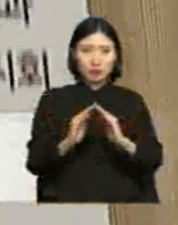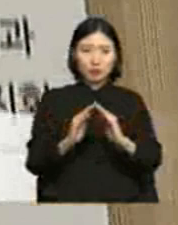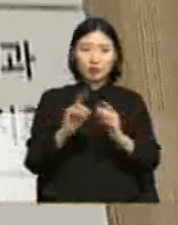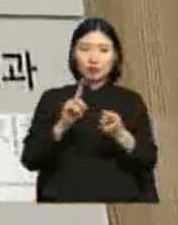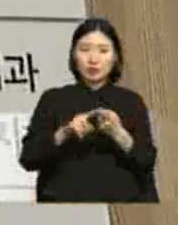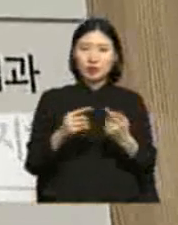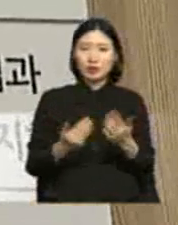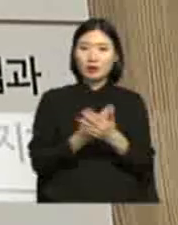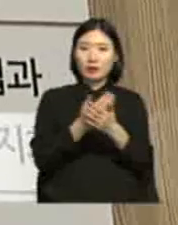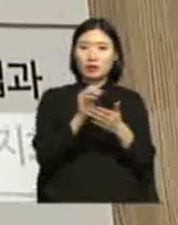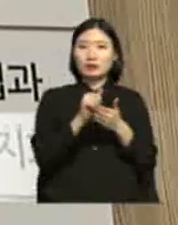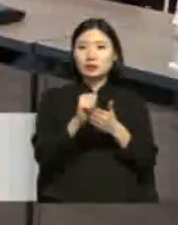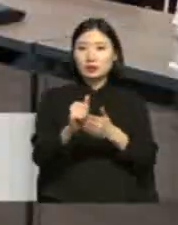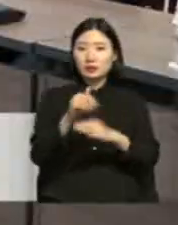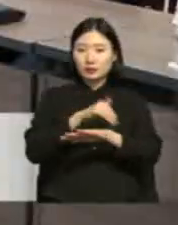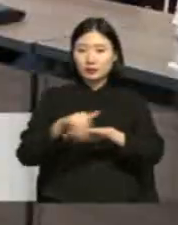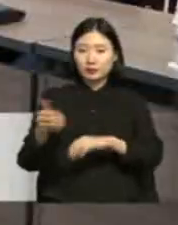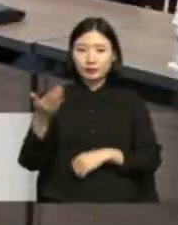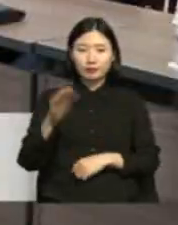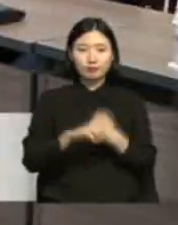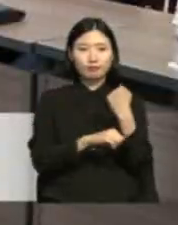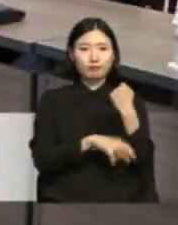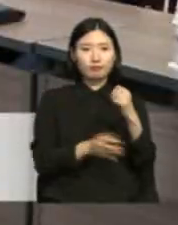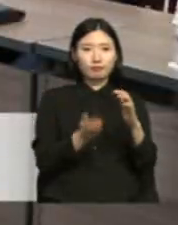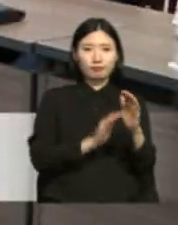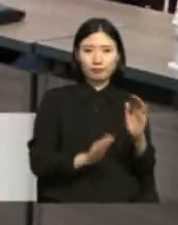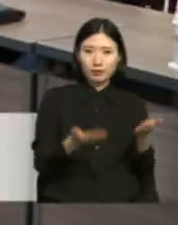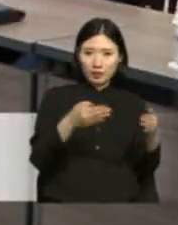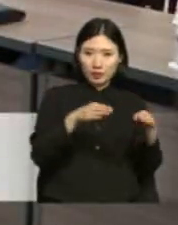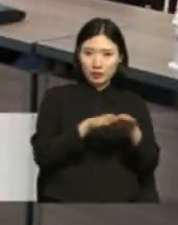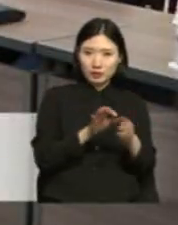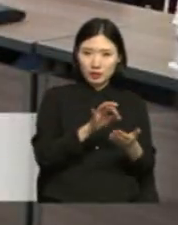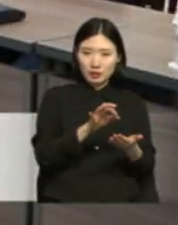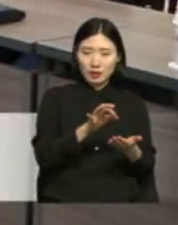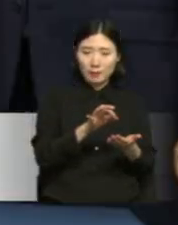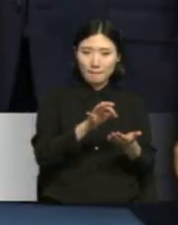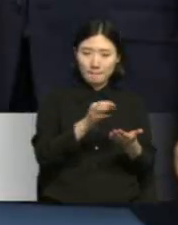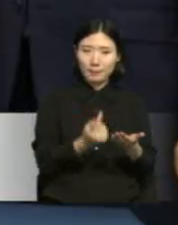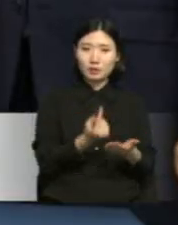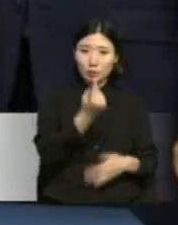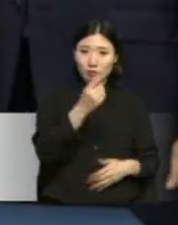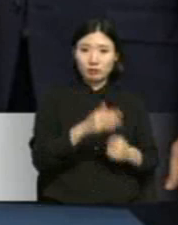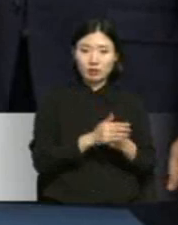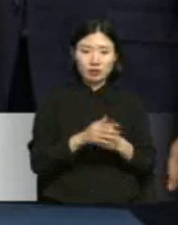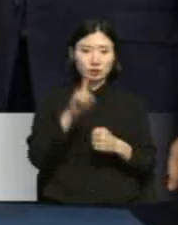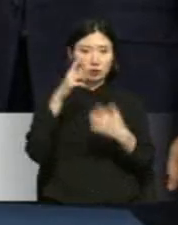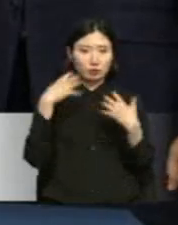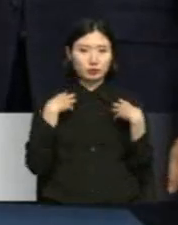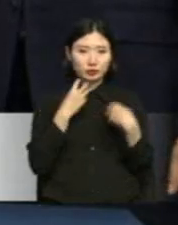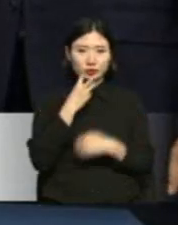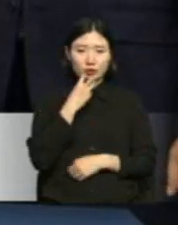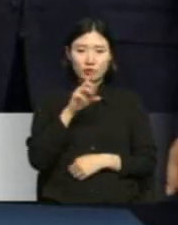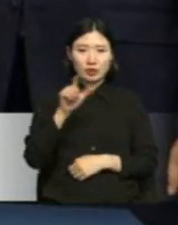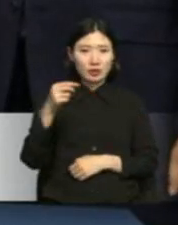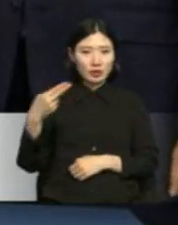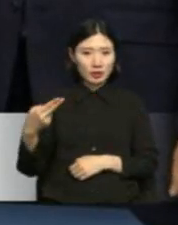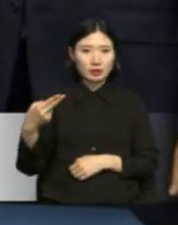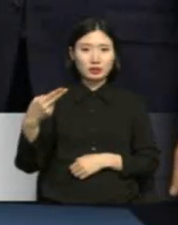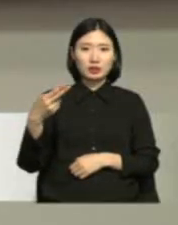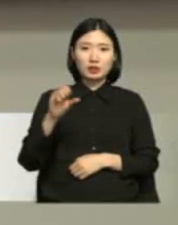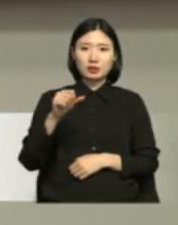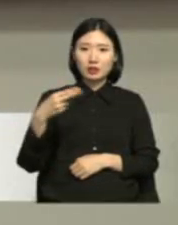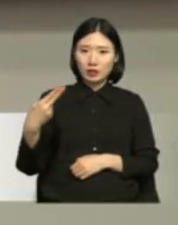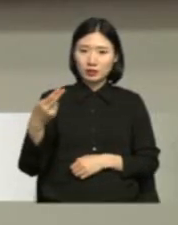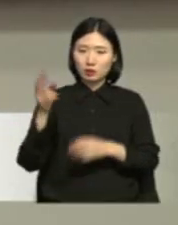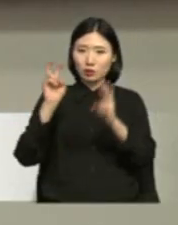개발을 이끌겠다는 구상인데 기존 공공시설의 자산가치가 높기 때문에 정부와 서울시, LH와